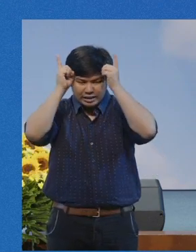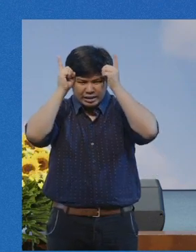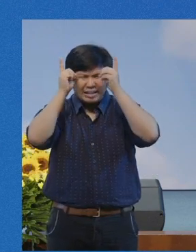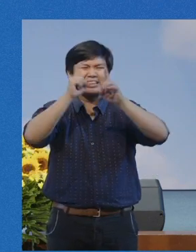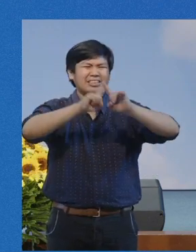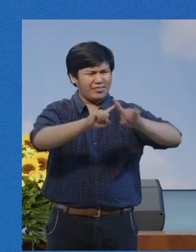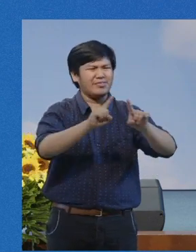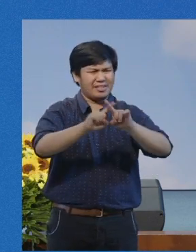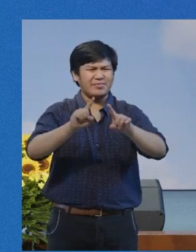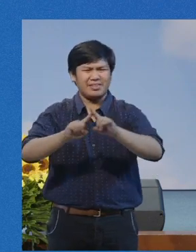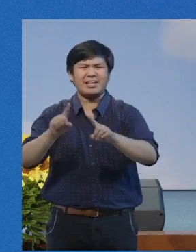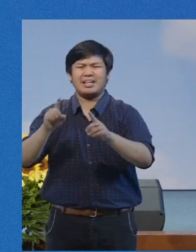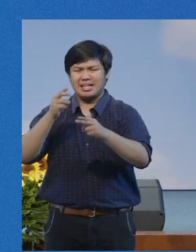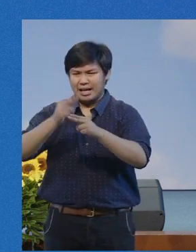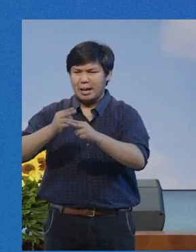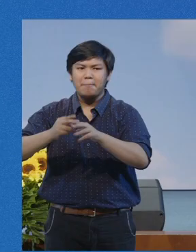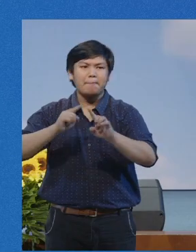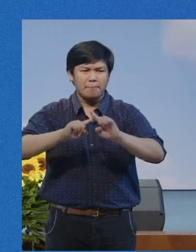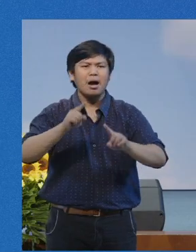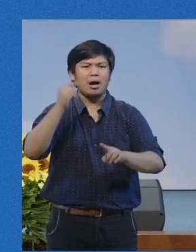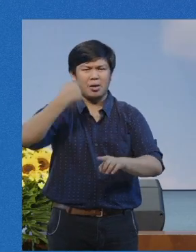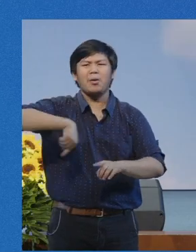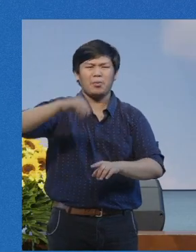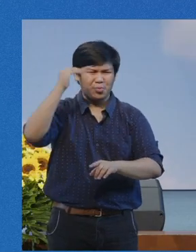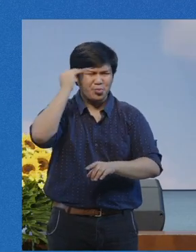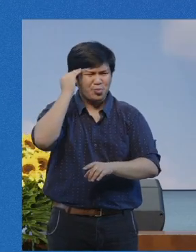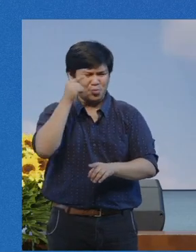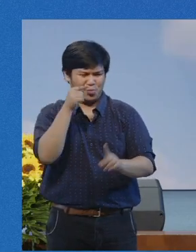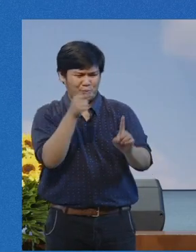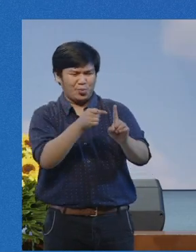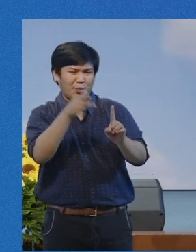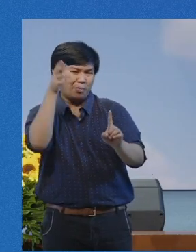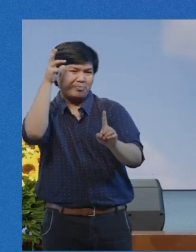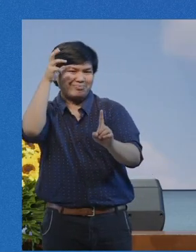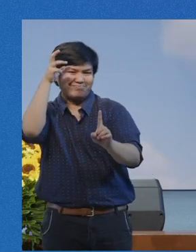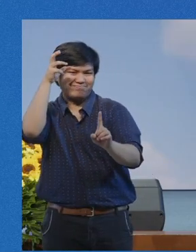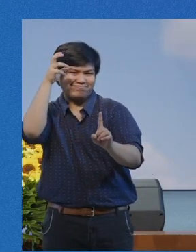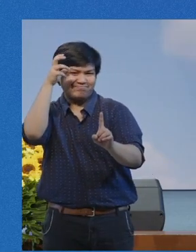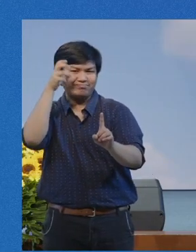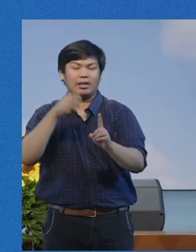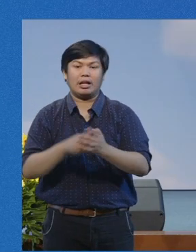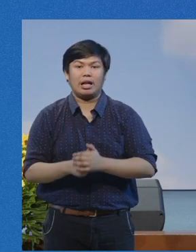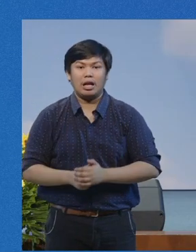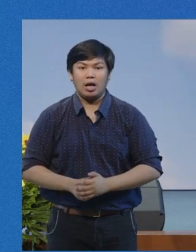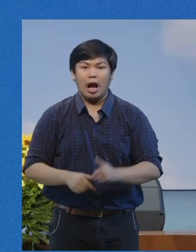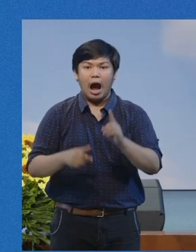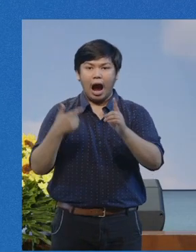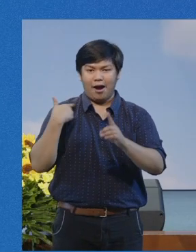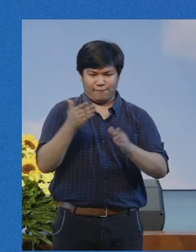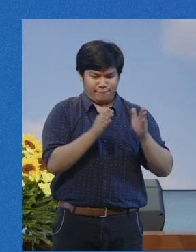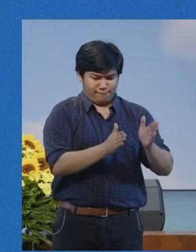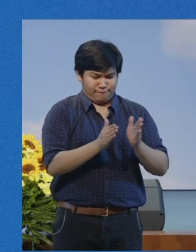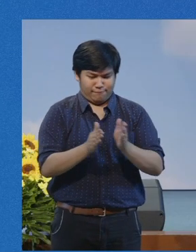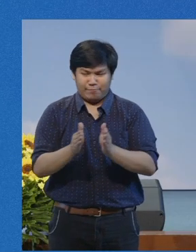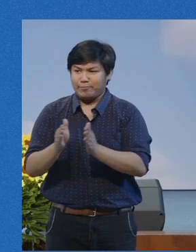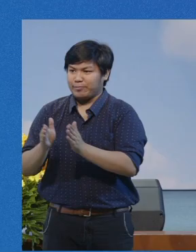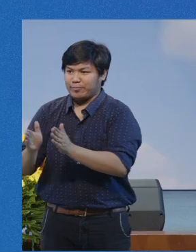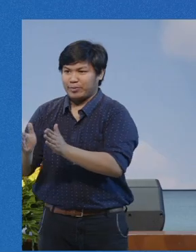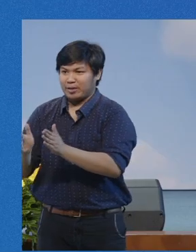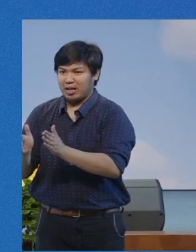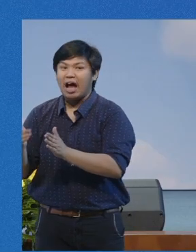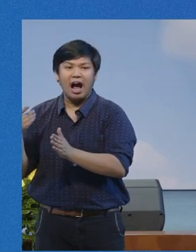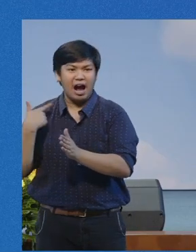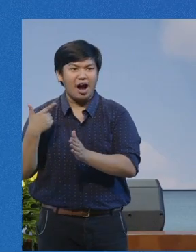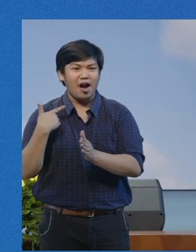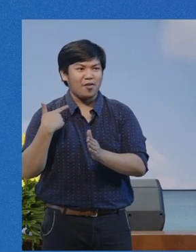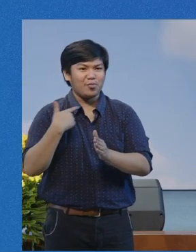mga pangalan sa Biblia. Siya po ang kanilang pinuno at meron din silang organisasyon. Katulad na nabasa